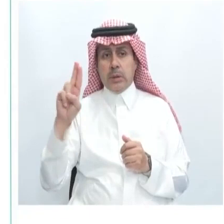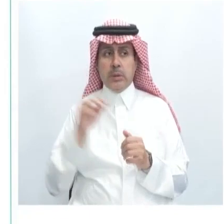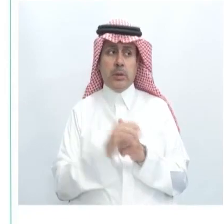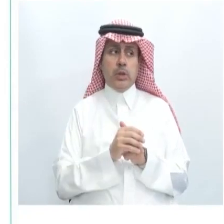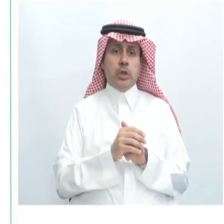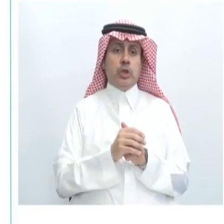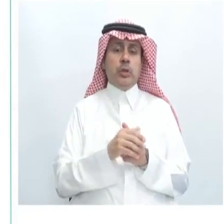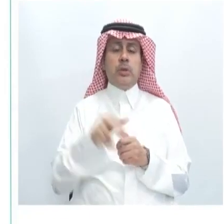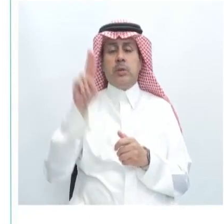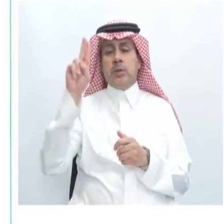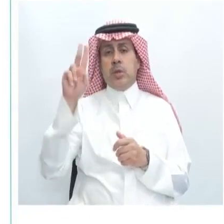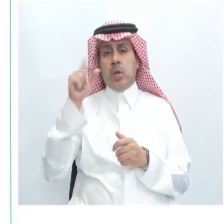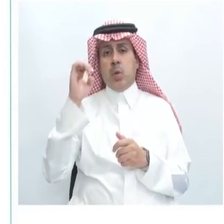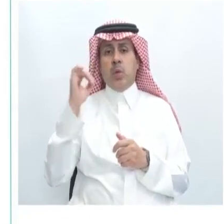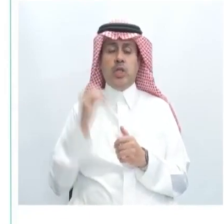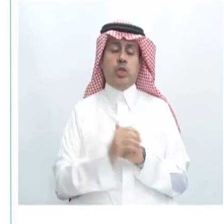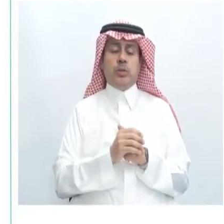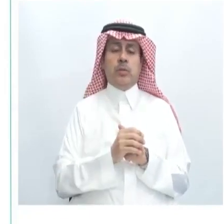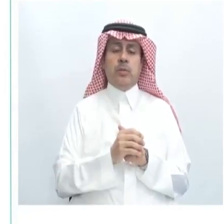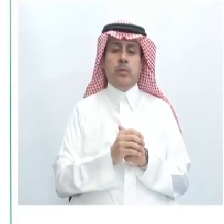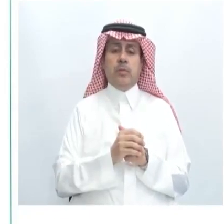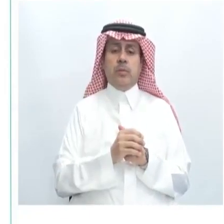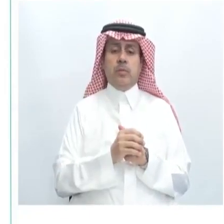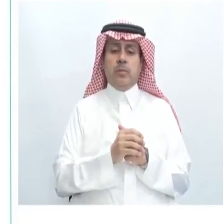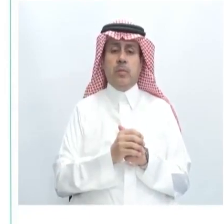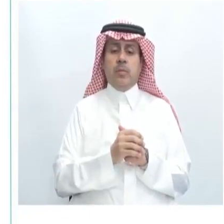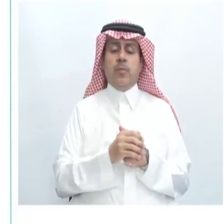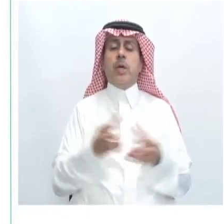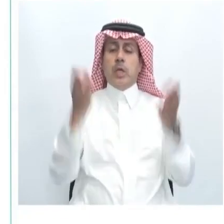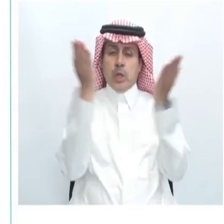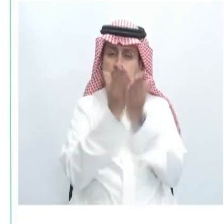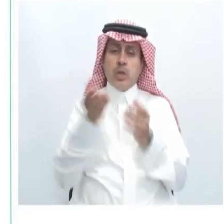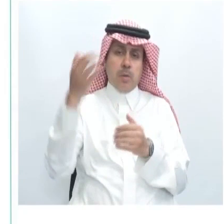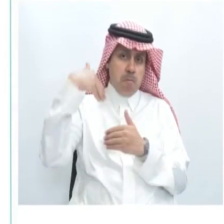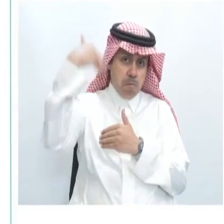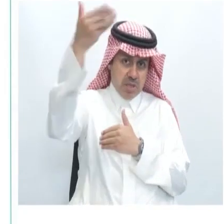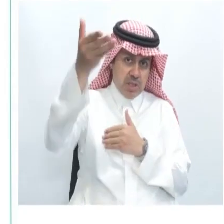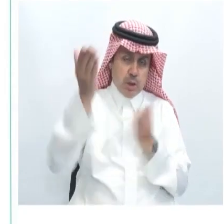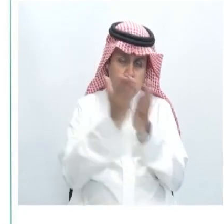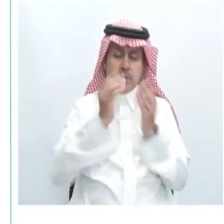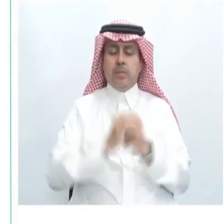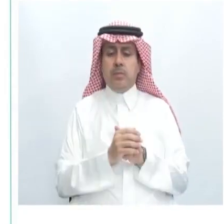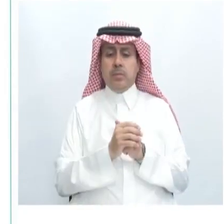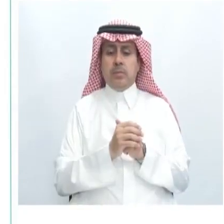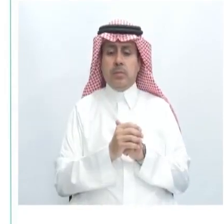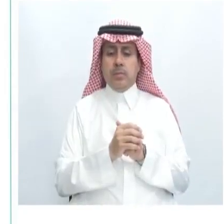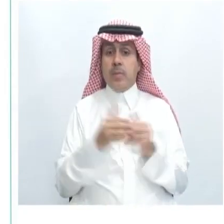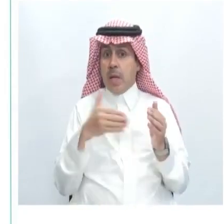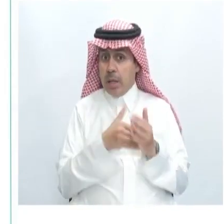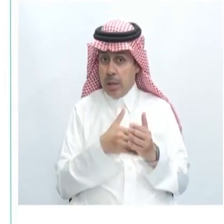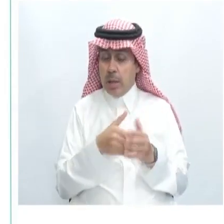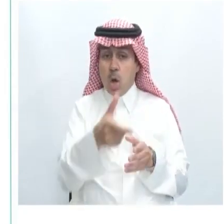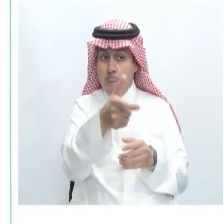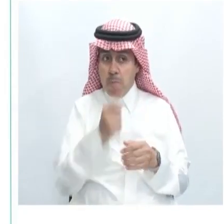وذكرنا الترويج له ايضا مزيج خاص وسناخذ باذن الله في قادم الايام اخيرا البيع ذكرنا